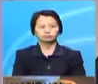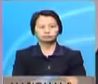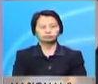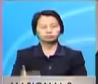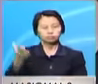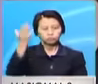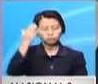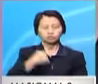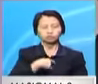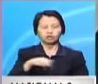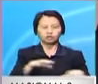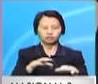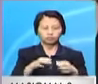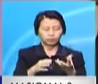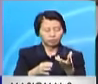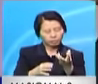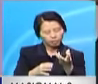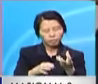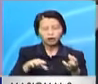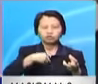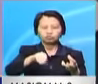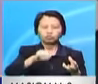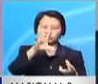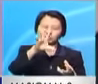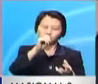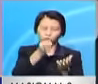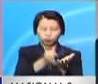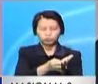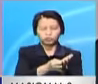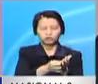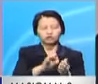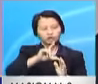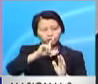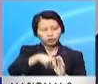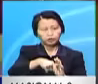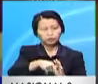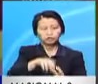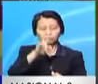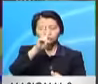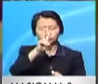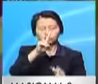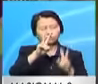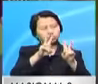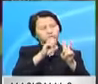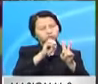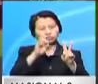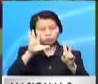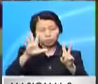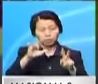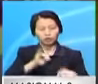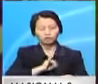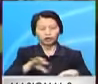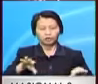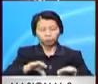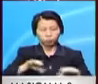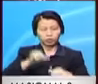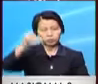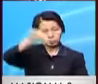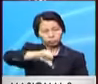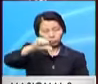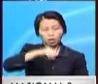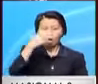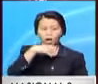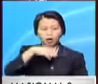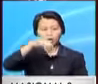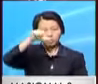Asalnya saya buat keripik tu, saya jual 50 sen sepaket. Kemudian 2005 saya mula buat sos.